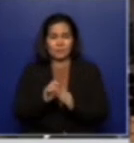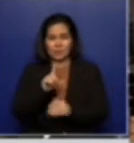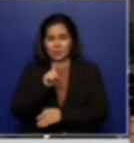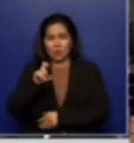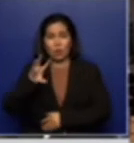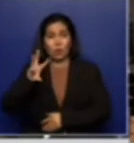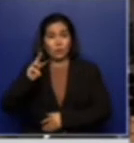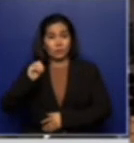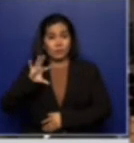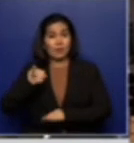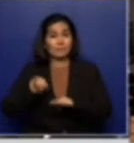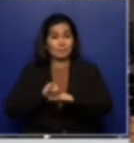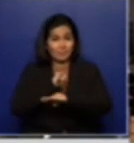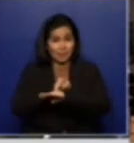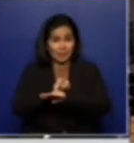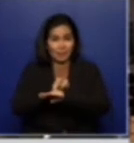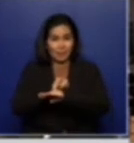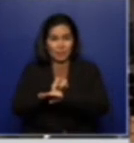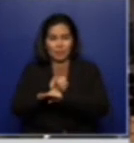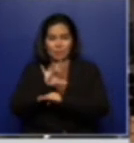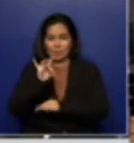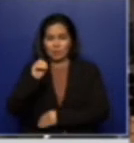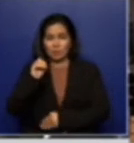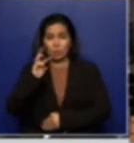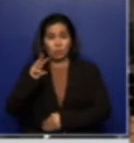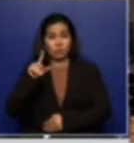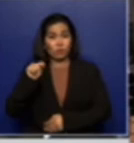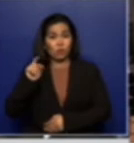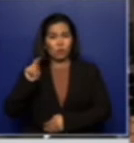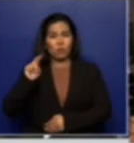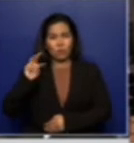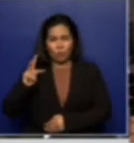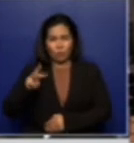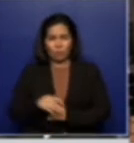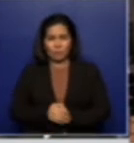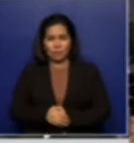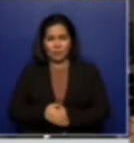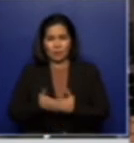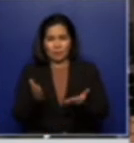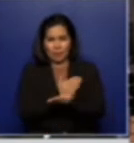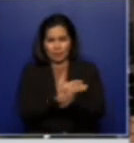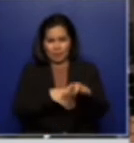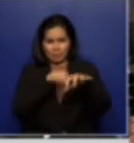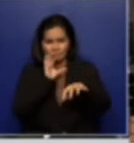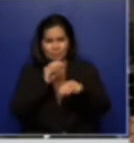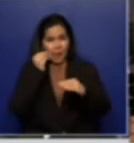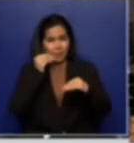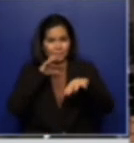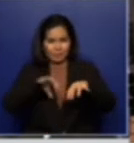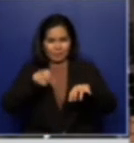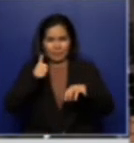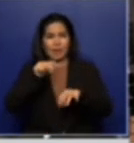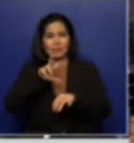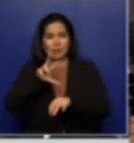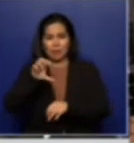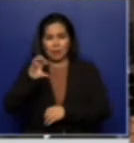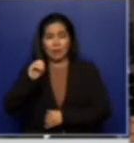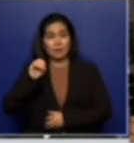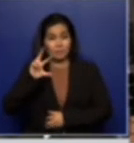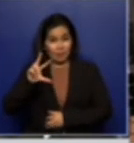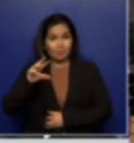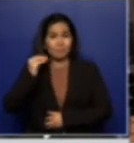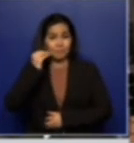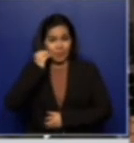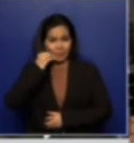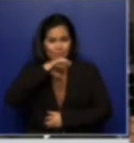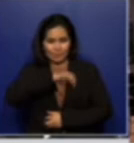165ไร่86ตารางวาจัดเป็นยูนิค353ยูนิคท่านประธานครับจั